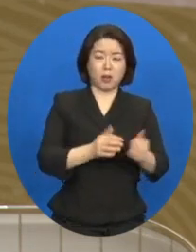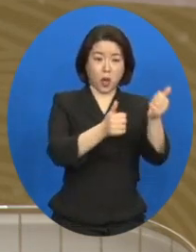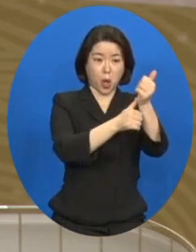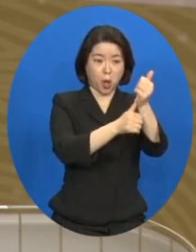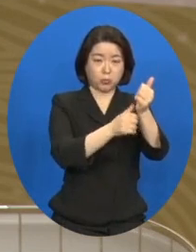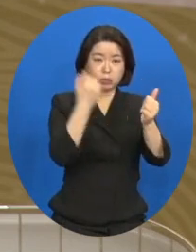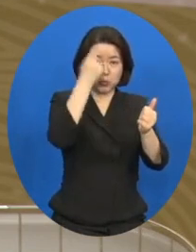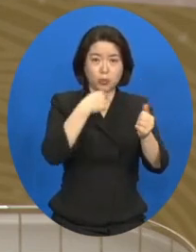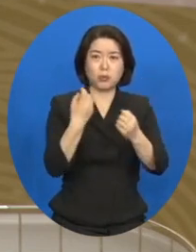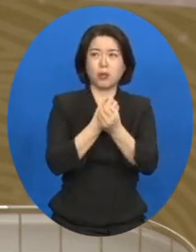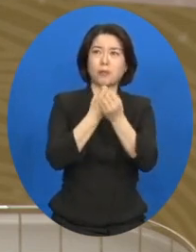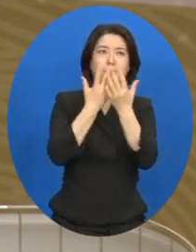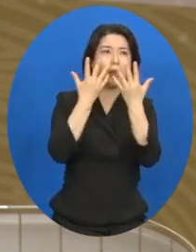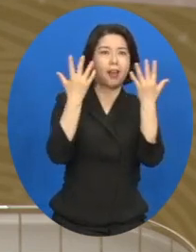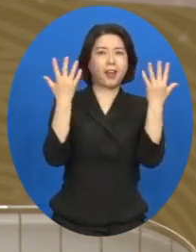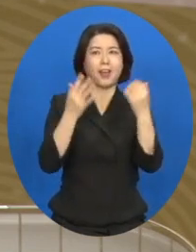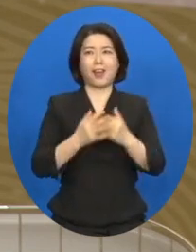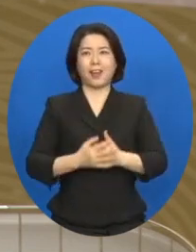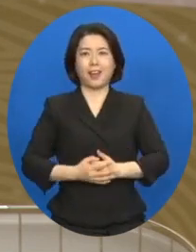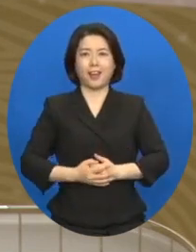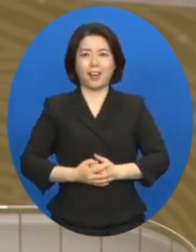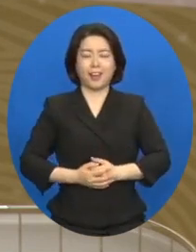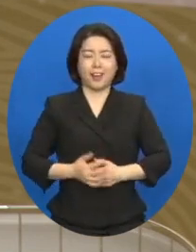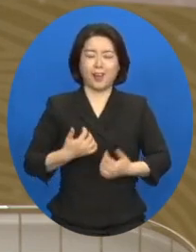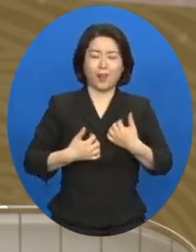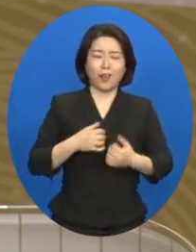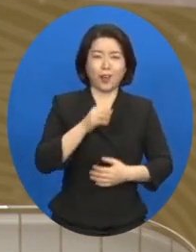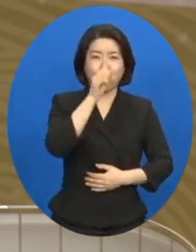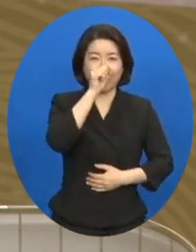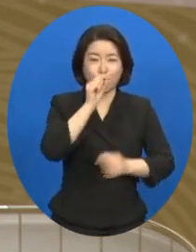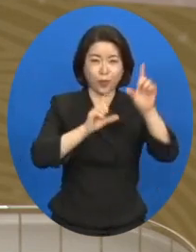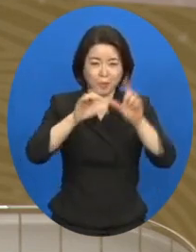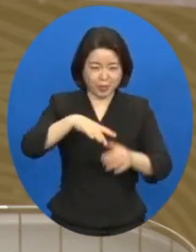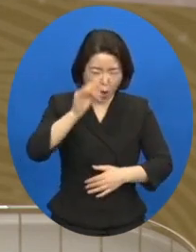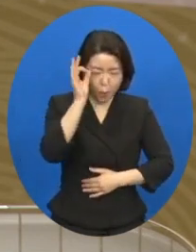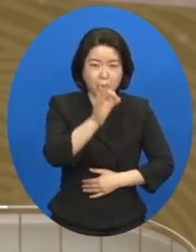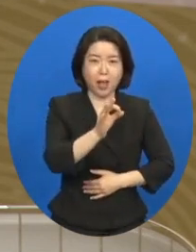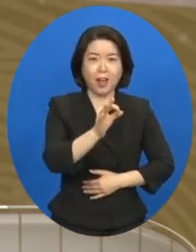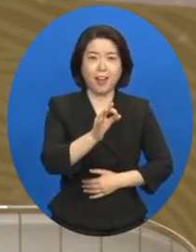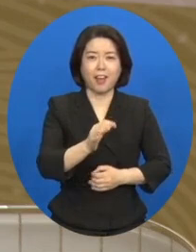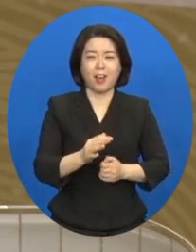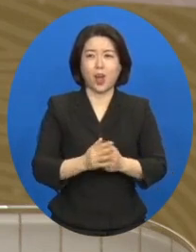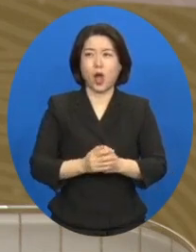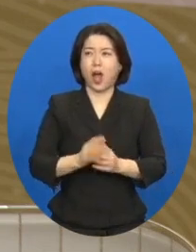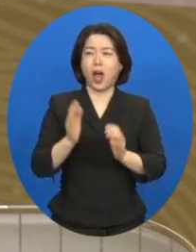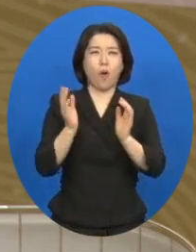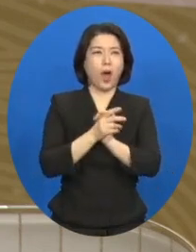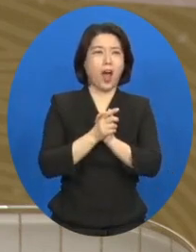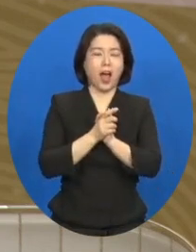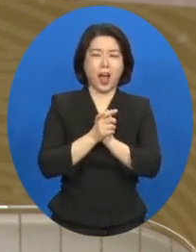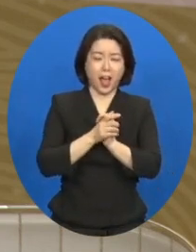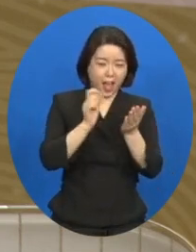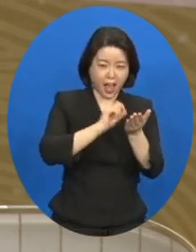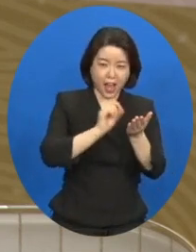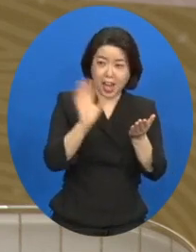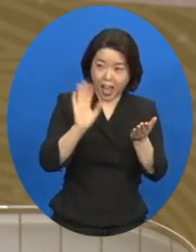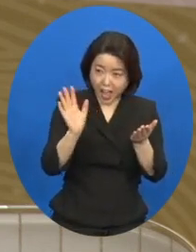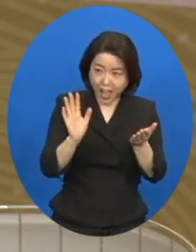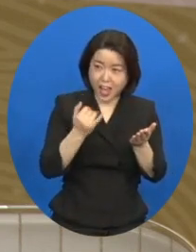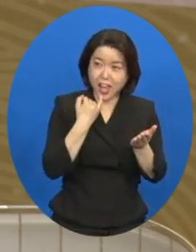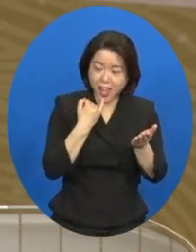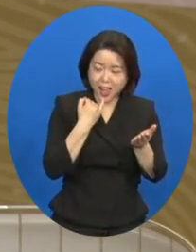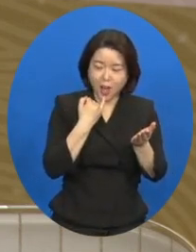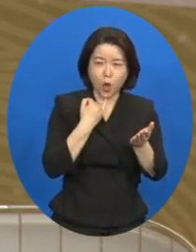얼마나 환해지는지 그렇게 좋아하는 걸 처음 봤어요. 아, 일기를 안 써도 된다니까 얼마나 행복해